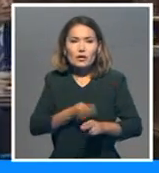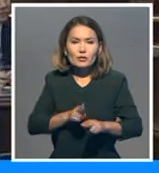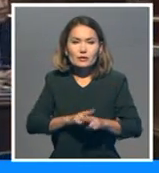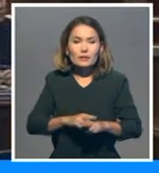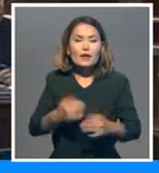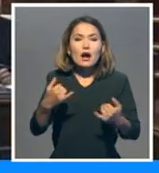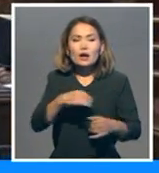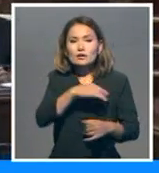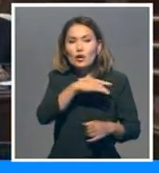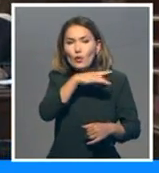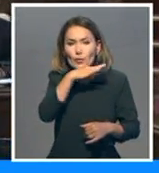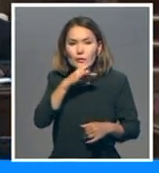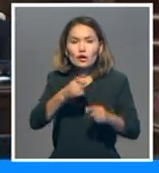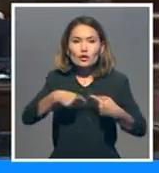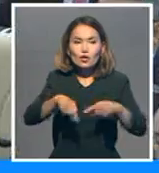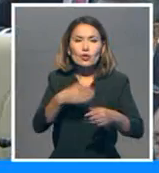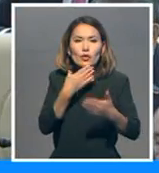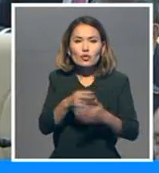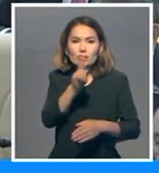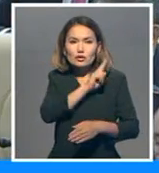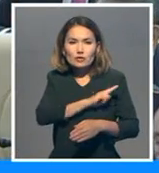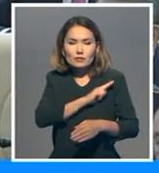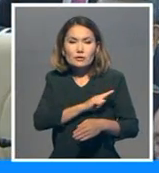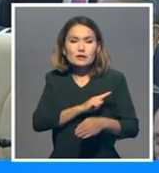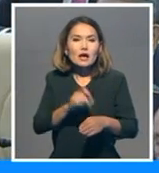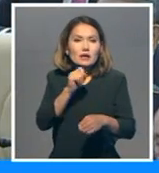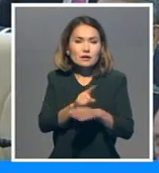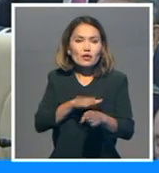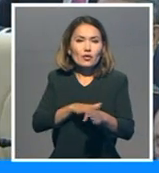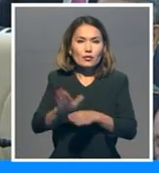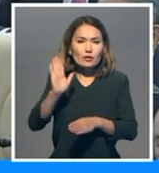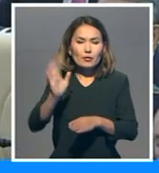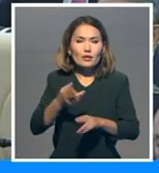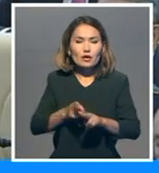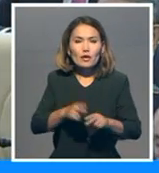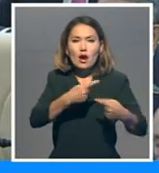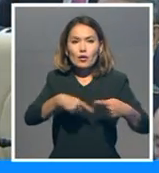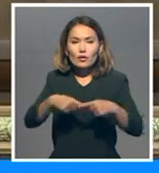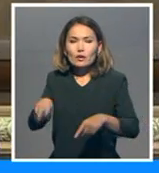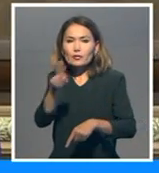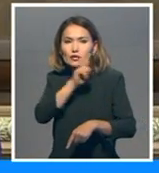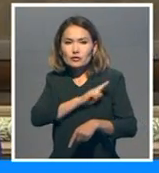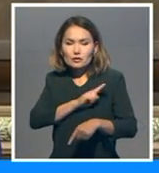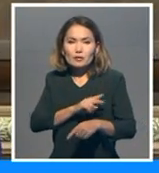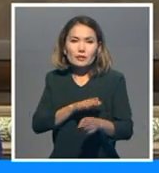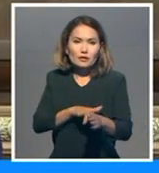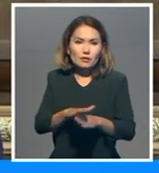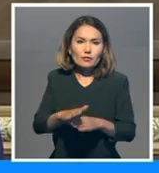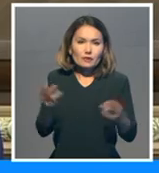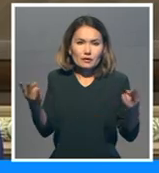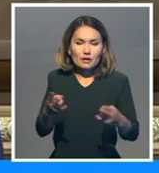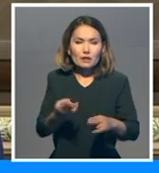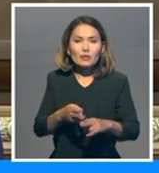кезде кейбір органдар өз міндетін өзгеге артып салмайды. Бір жұмыста бірнеше орган қабаттасып атқармайды. Бір